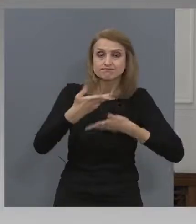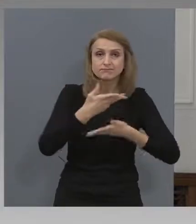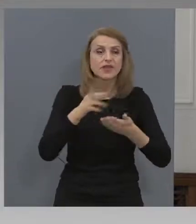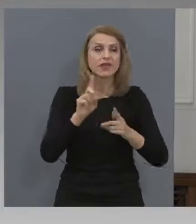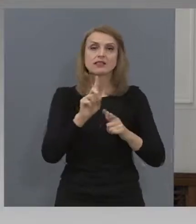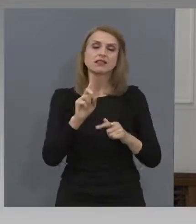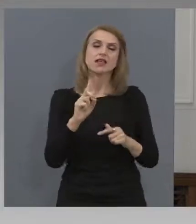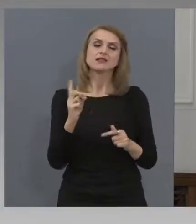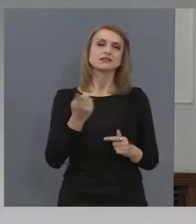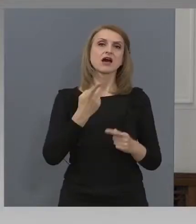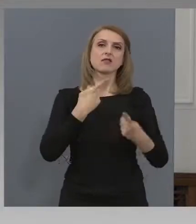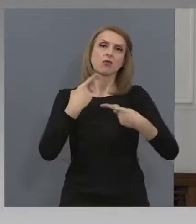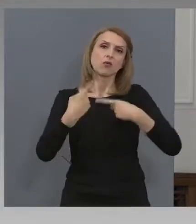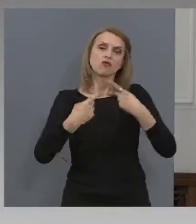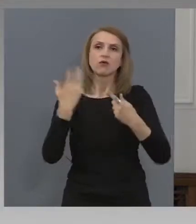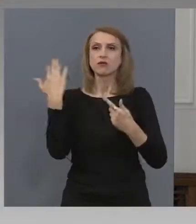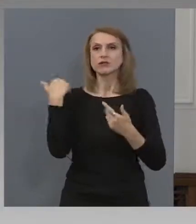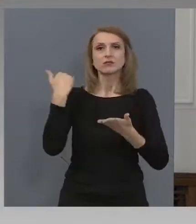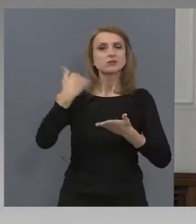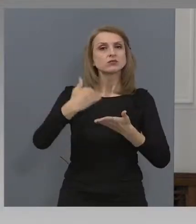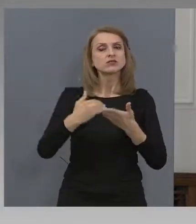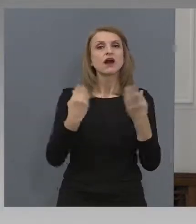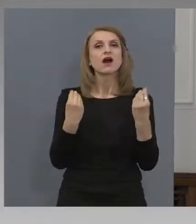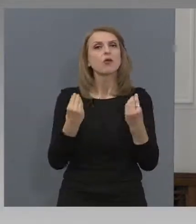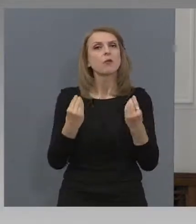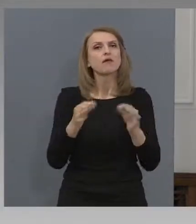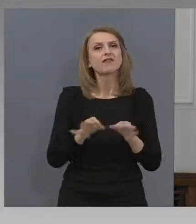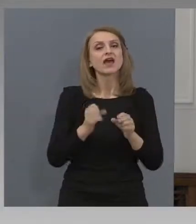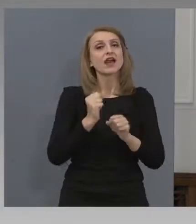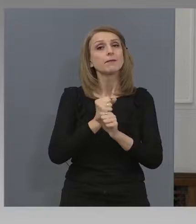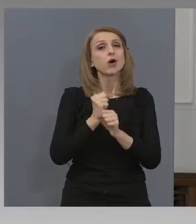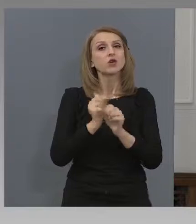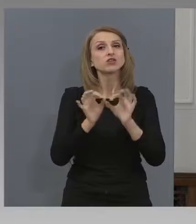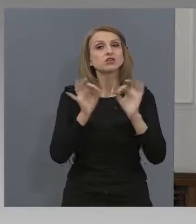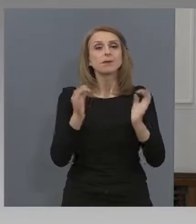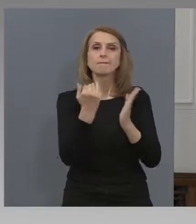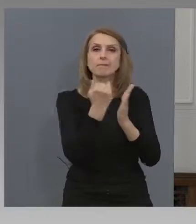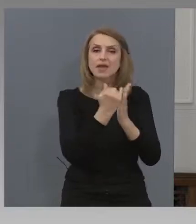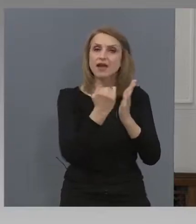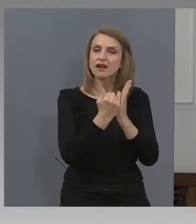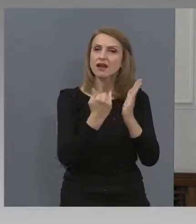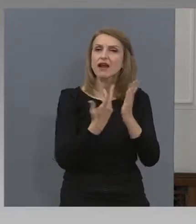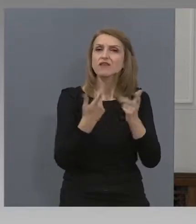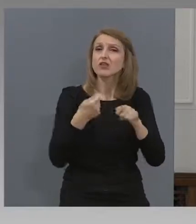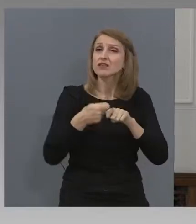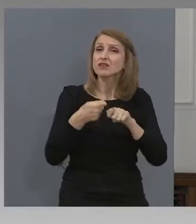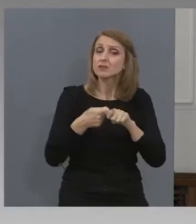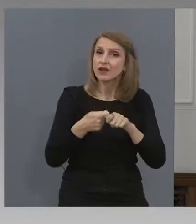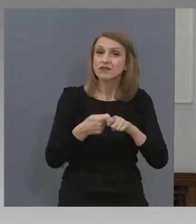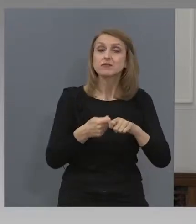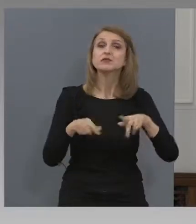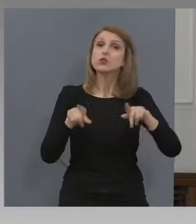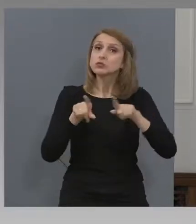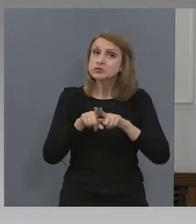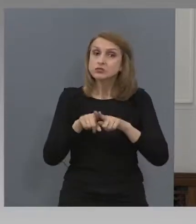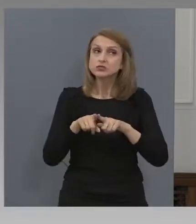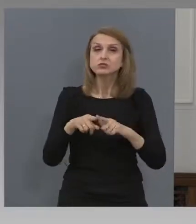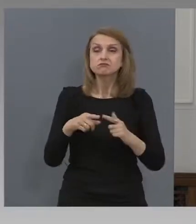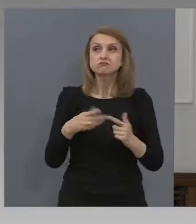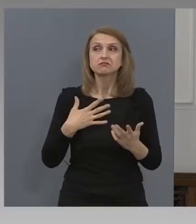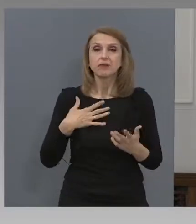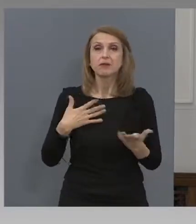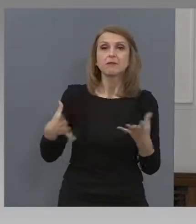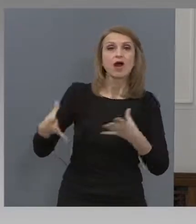около работещи мерки, но имаме и общо разбиране от една страна